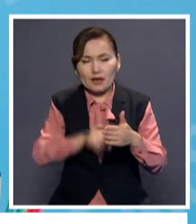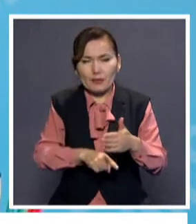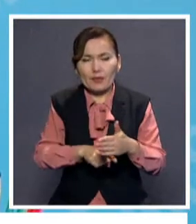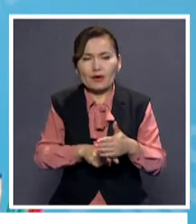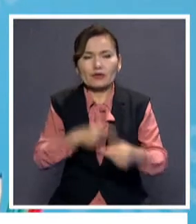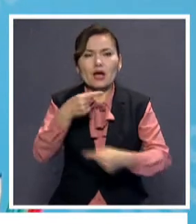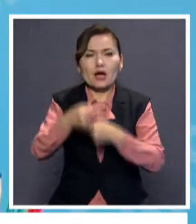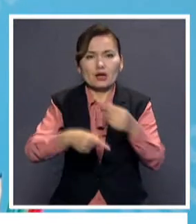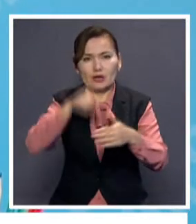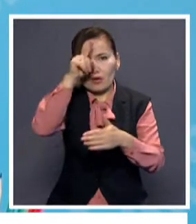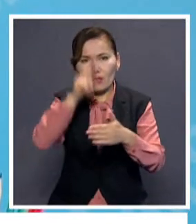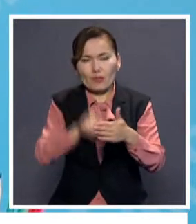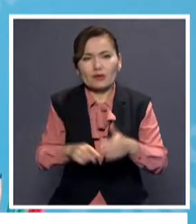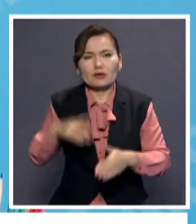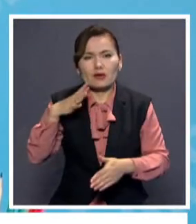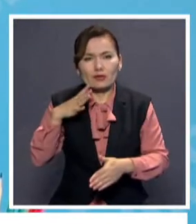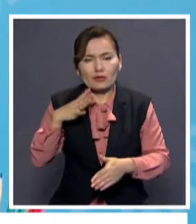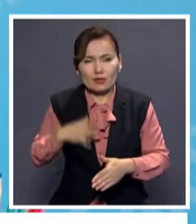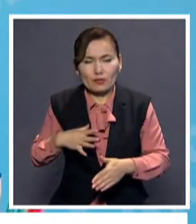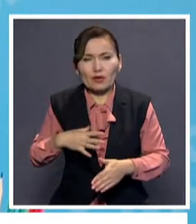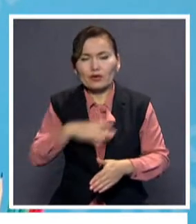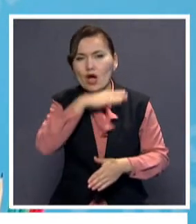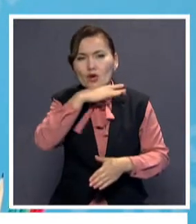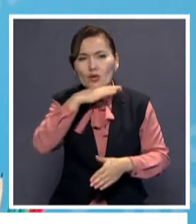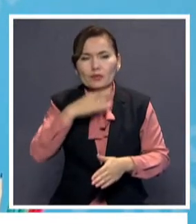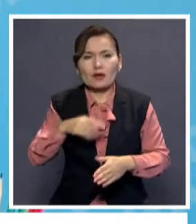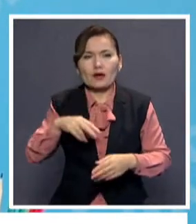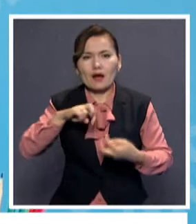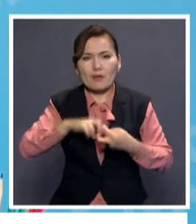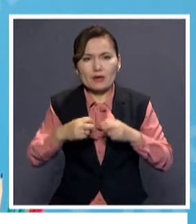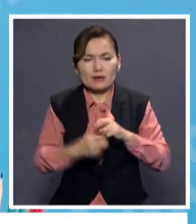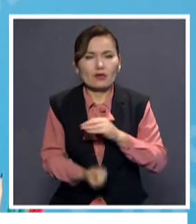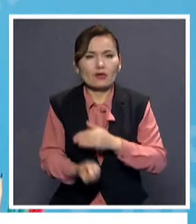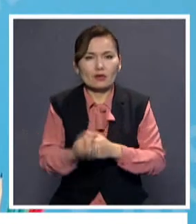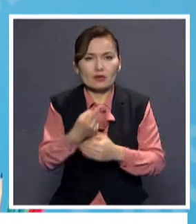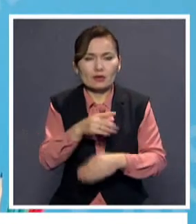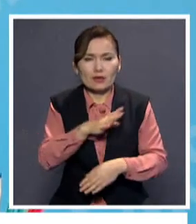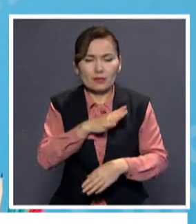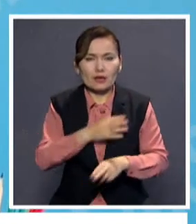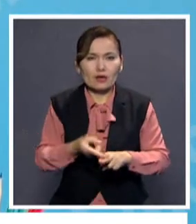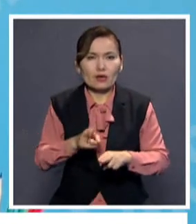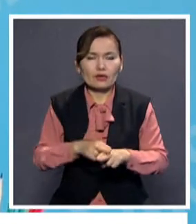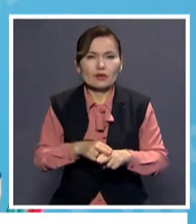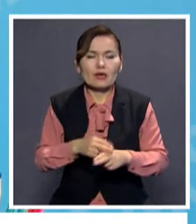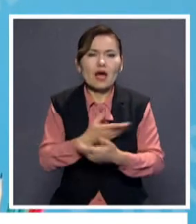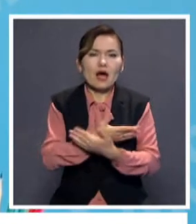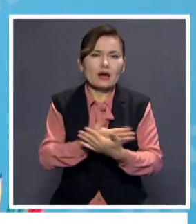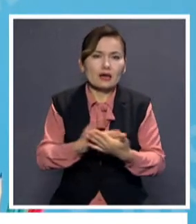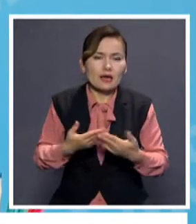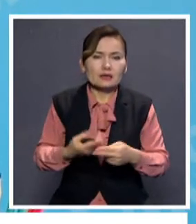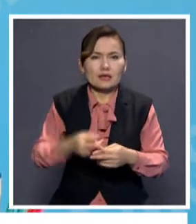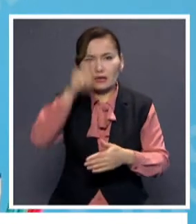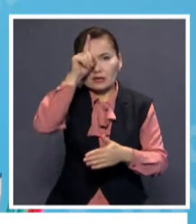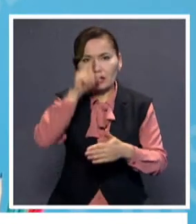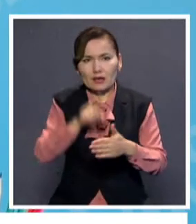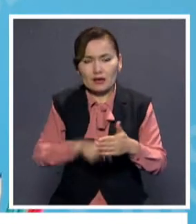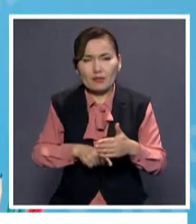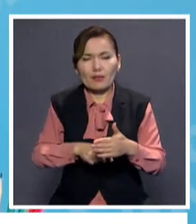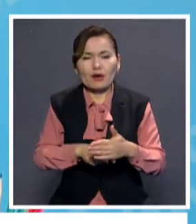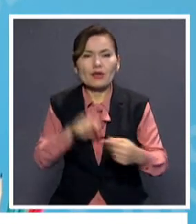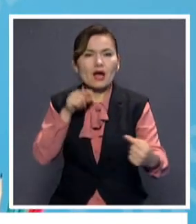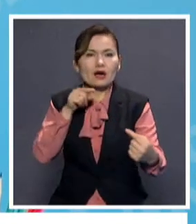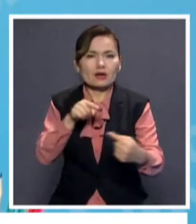дінаралық төзбеушілік сияқты өткір мәселелер ұшыға түсті. Түрлі діни сенімдерді бір-біріне қарсы